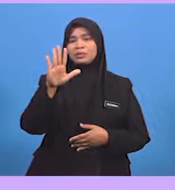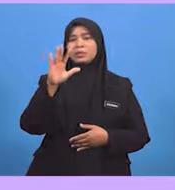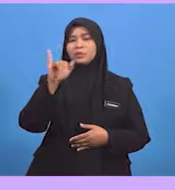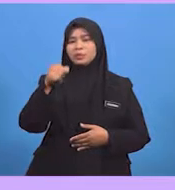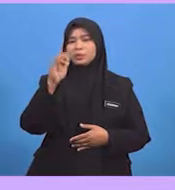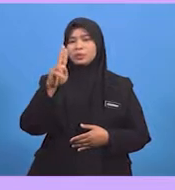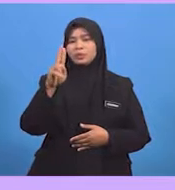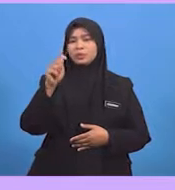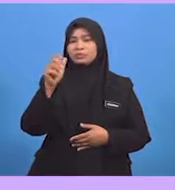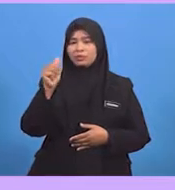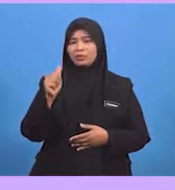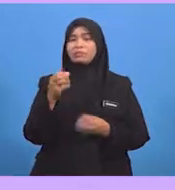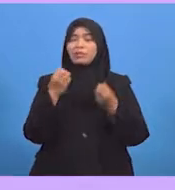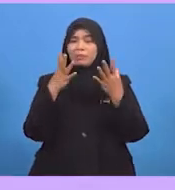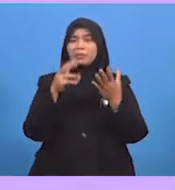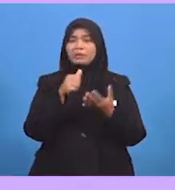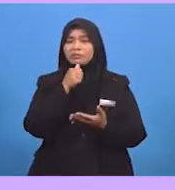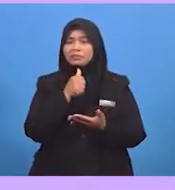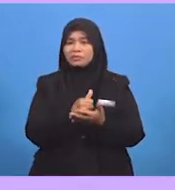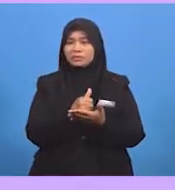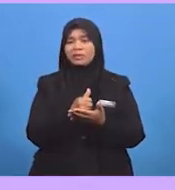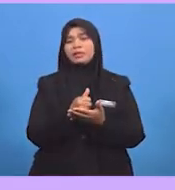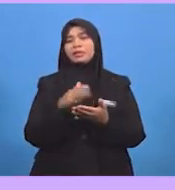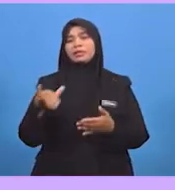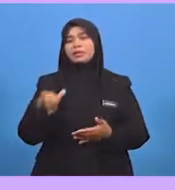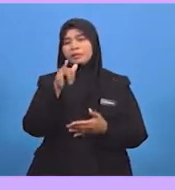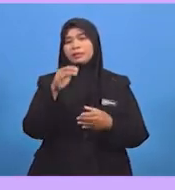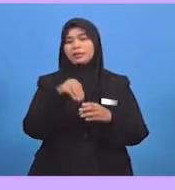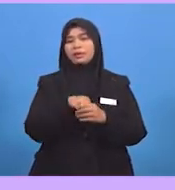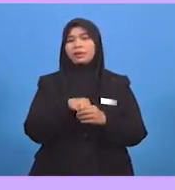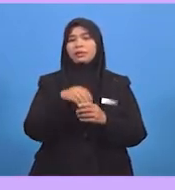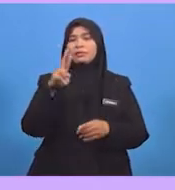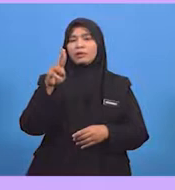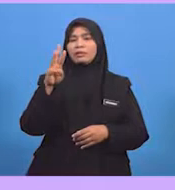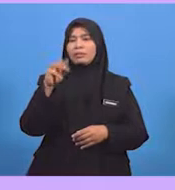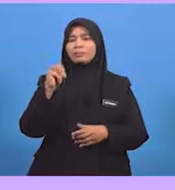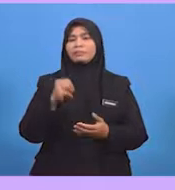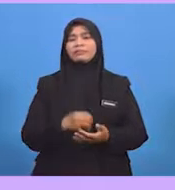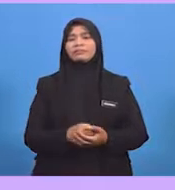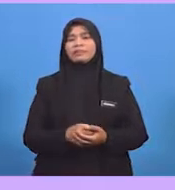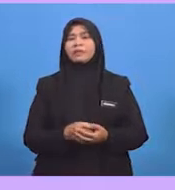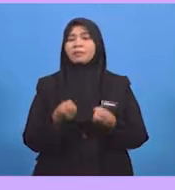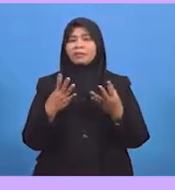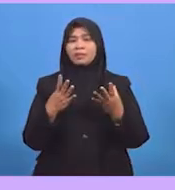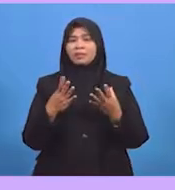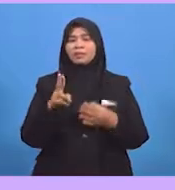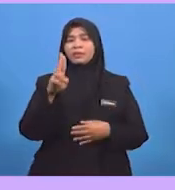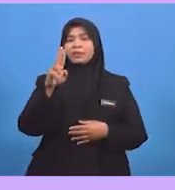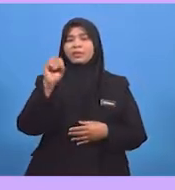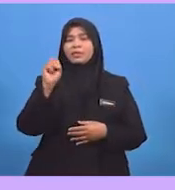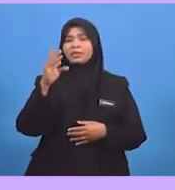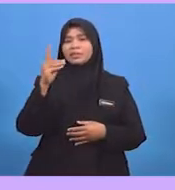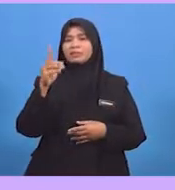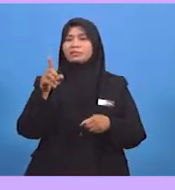RM? Andaikan kadar pertukaran asing antara RM dengan USD pada masa itu ialah